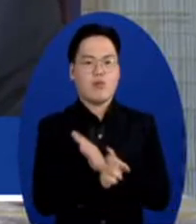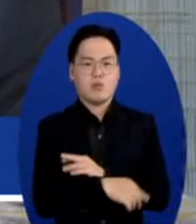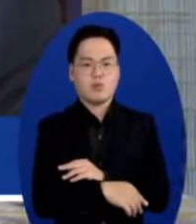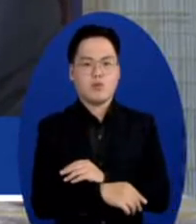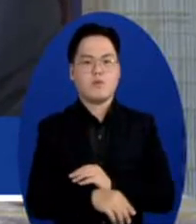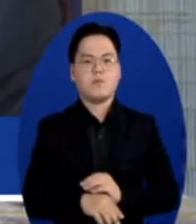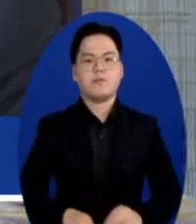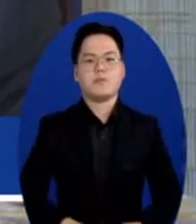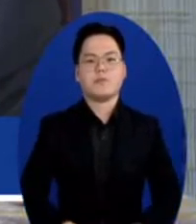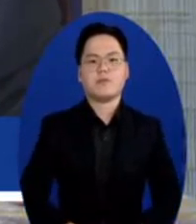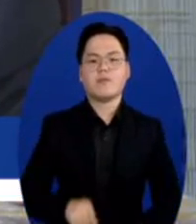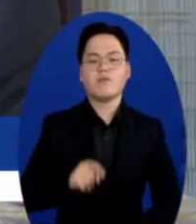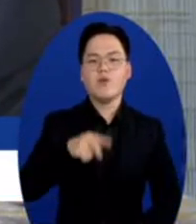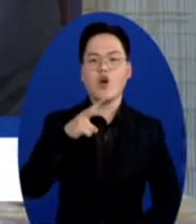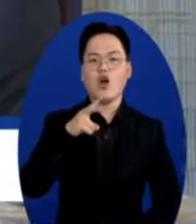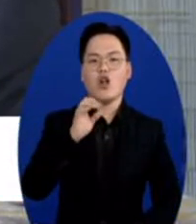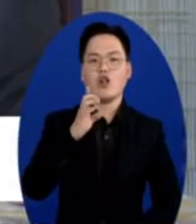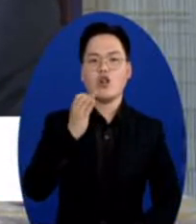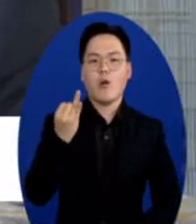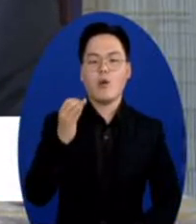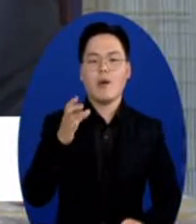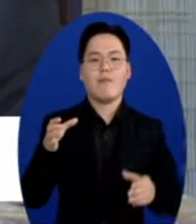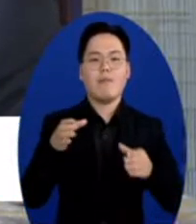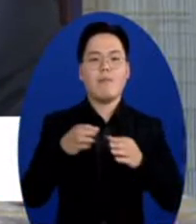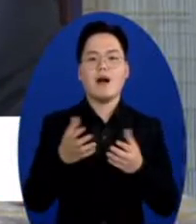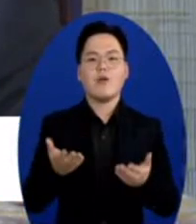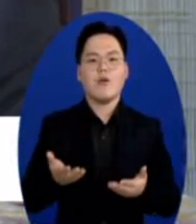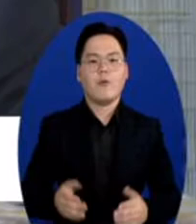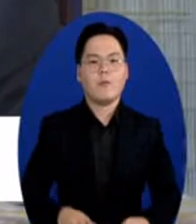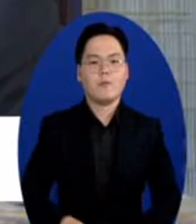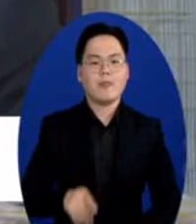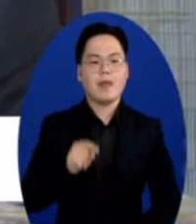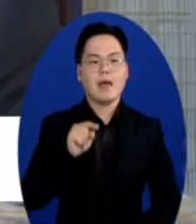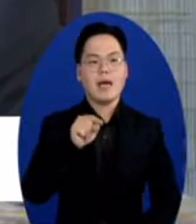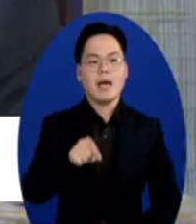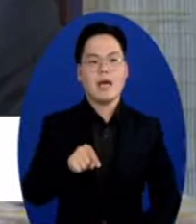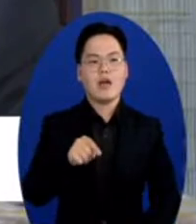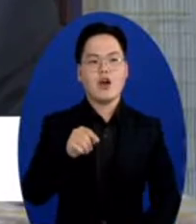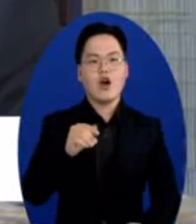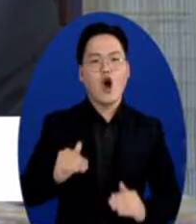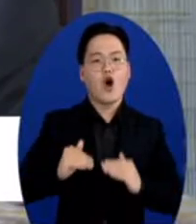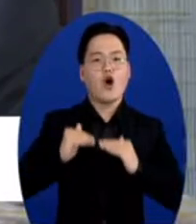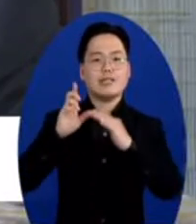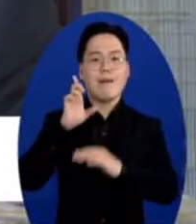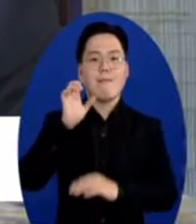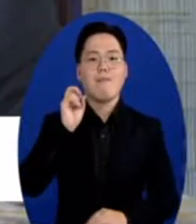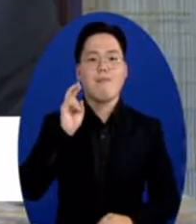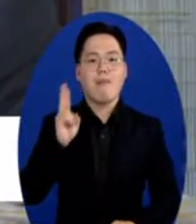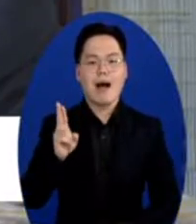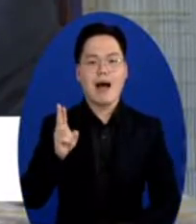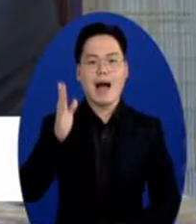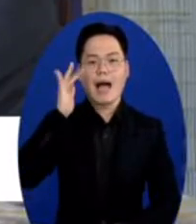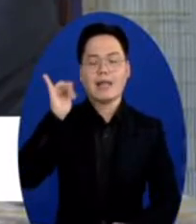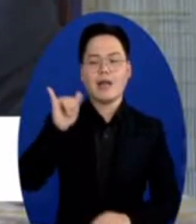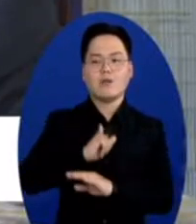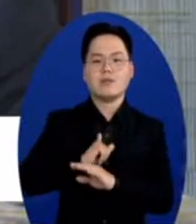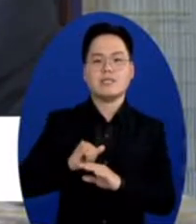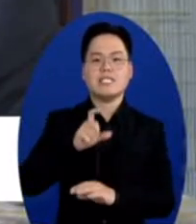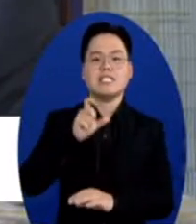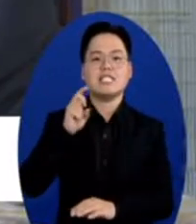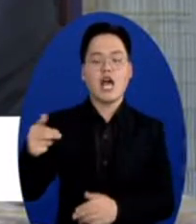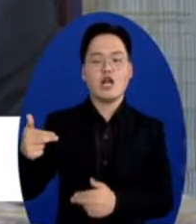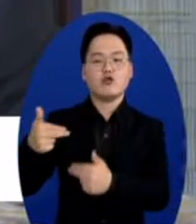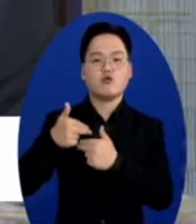Тэгэхээр энэ лобби бүлгийнхэн маань бас ярилцаад энэ тал руу энэ хөгжлийн банк, за мөн одоо гадны зээл тусламж